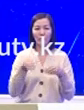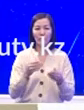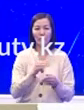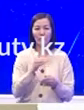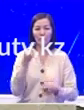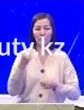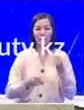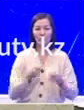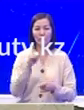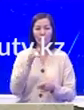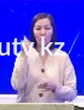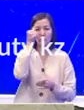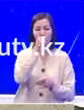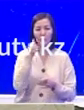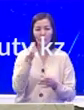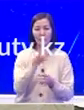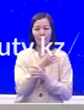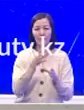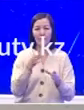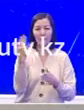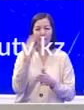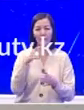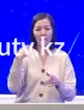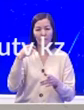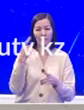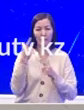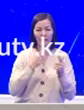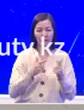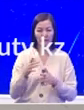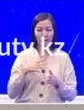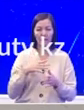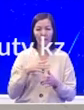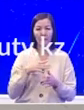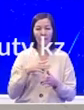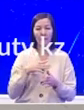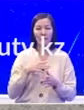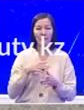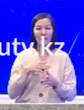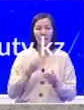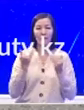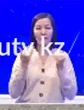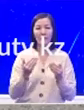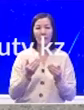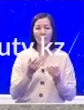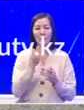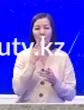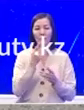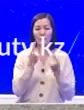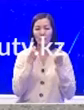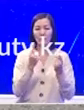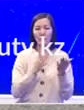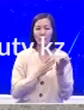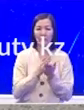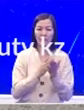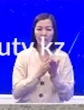телеарнасы тұлғаның 100 жылдық мерейтойына арнап фильм түсірмек. Айта кетейік, биыл қасиетті Қарадала өңірінде ұлтымыздың ұлы қайраткерлері